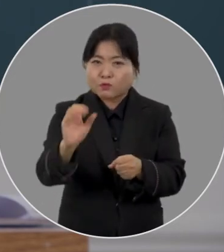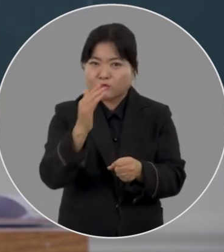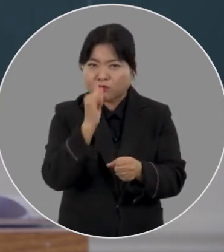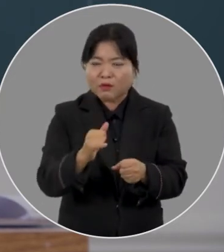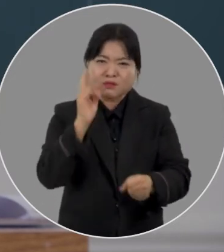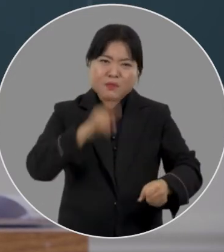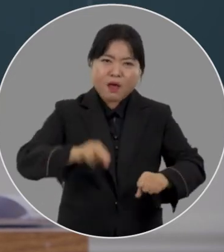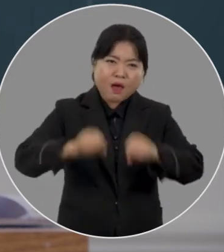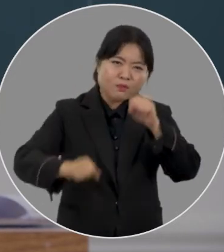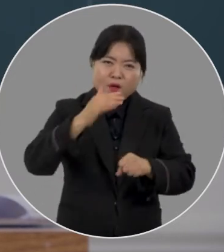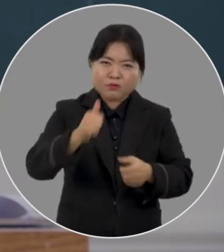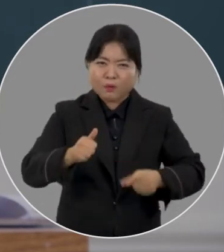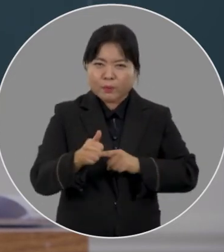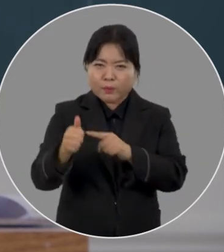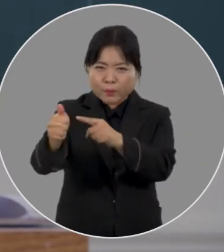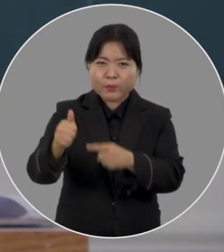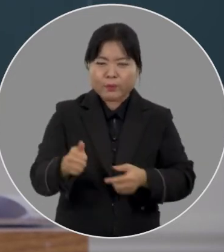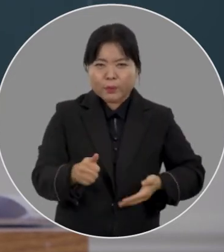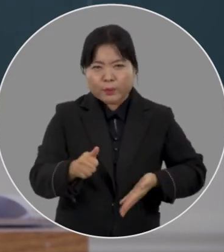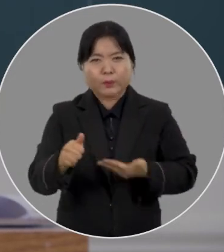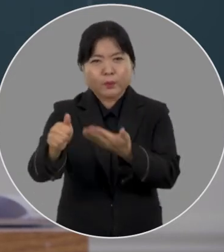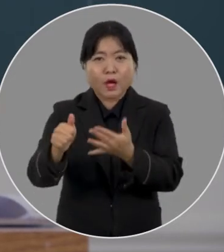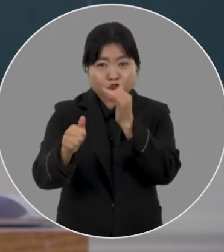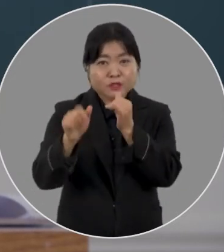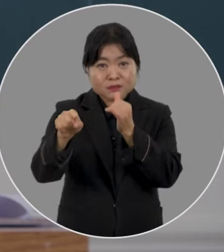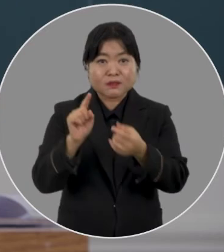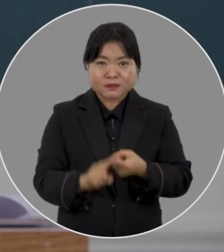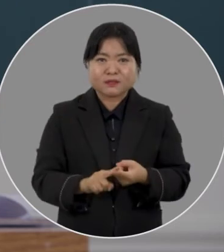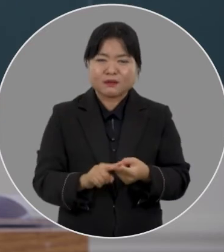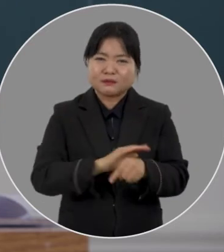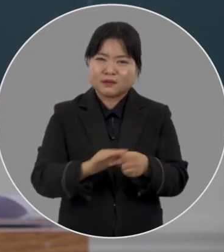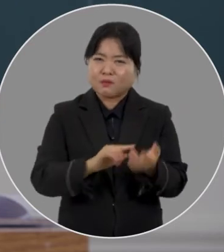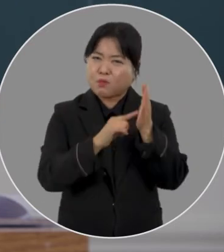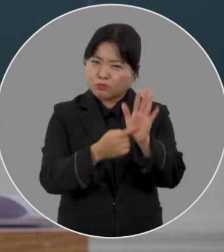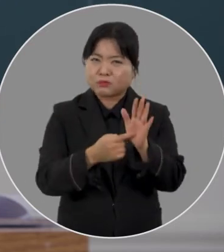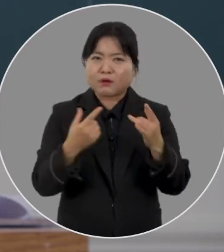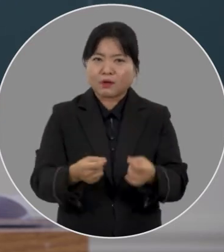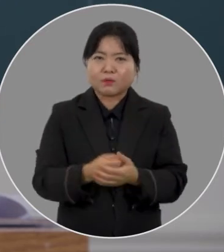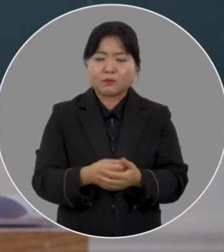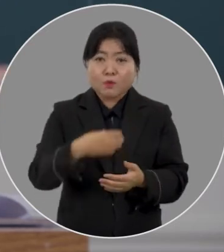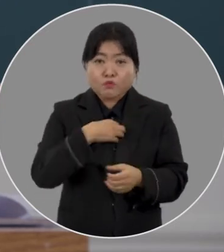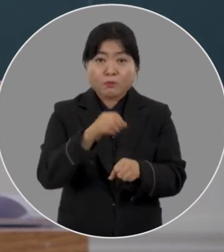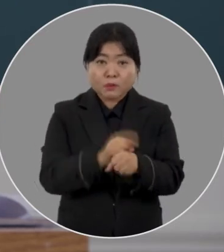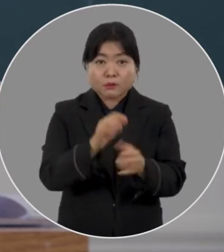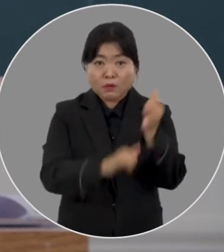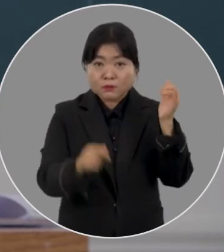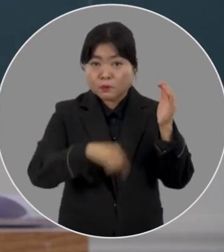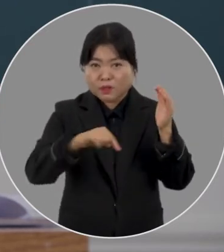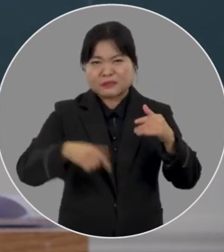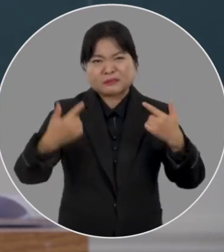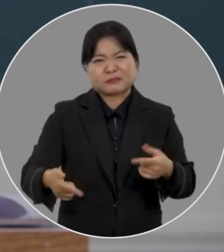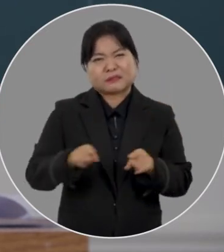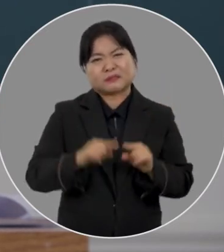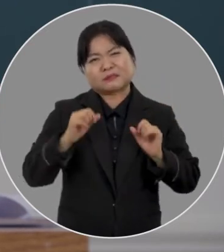극단적인 행동을 할 수 있도록 내몰릴 수 있는가라는 걸 잘 보여주는 것 같고, 그런 위험성은 역사 속에서